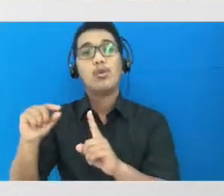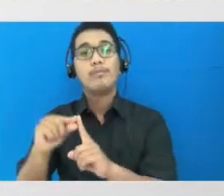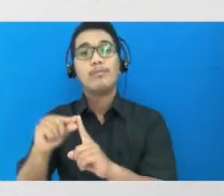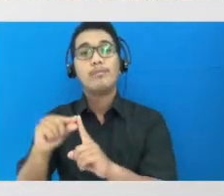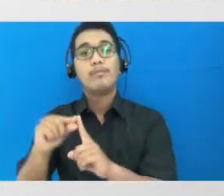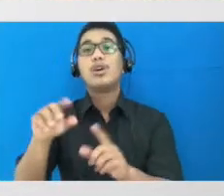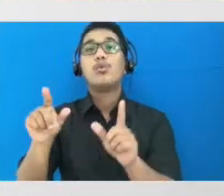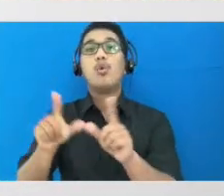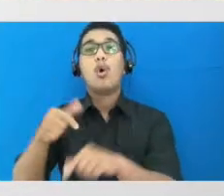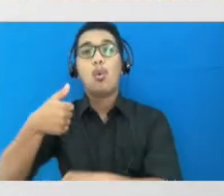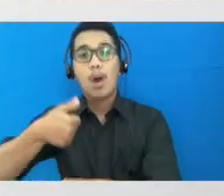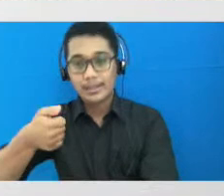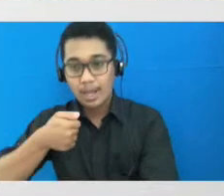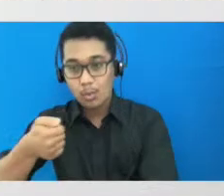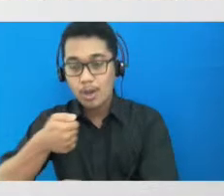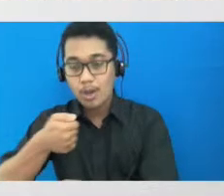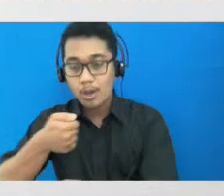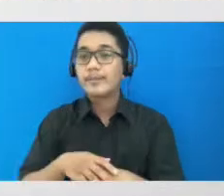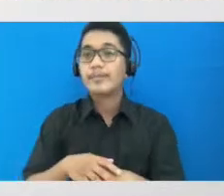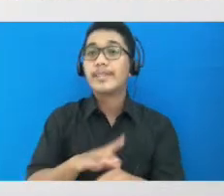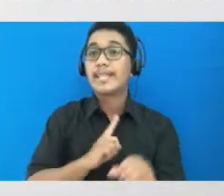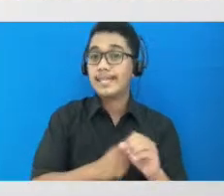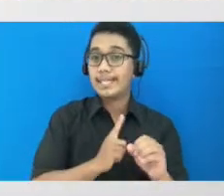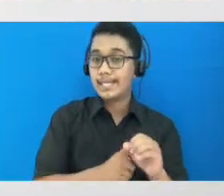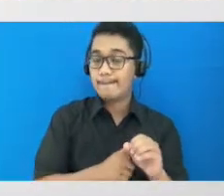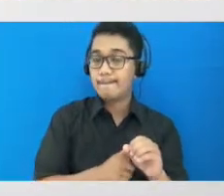wartawan. Kita intinya